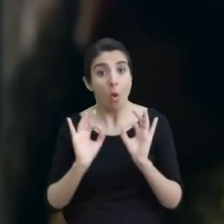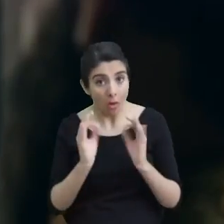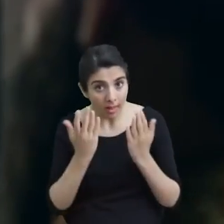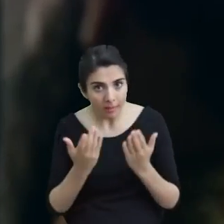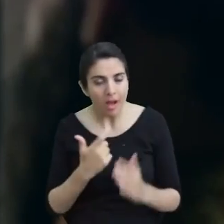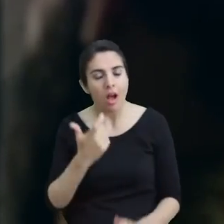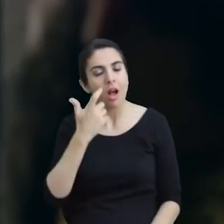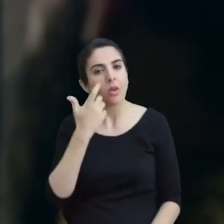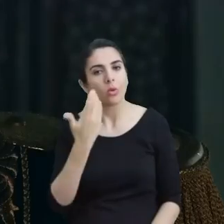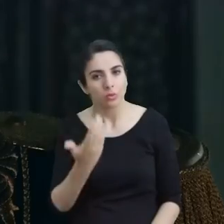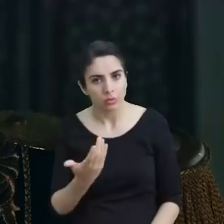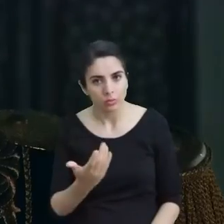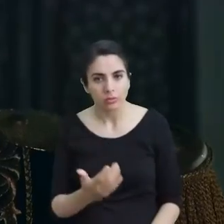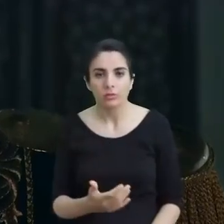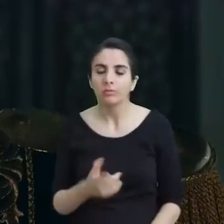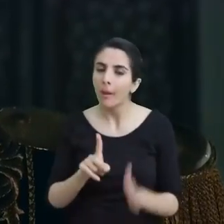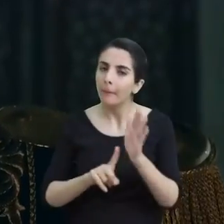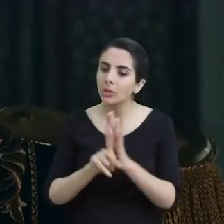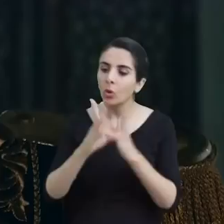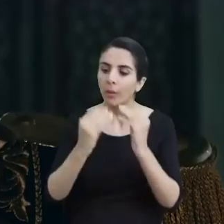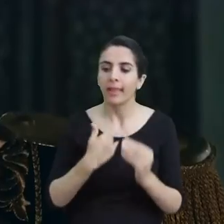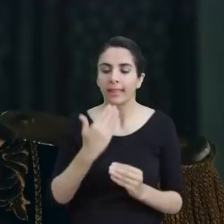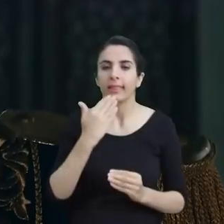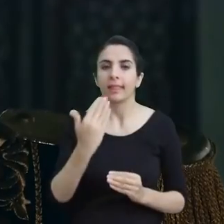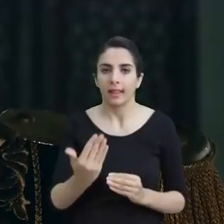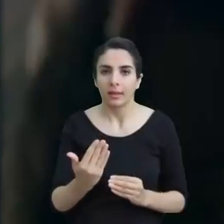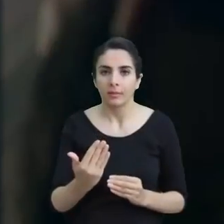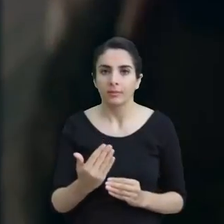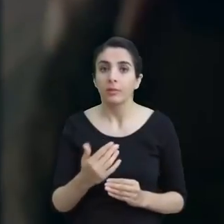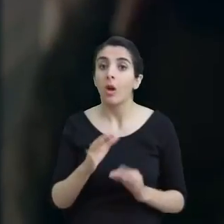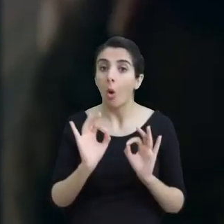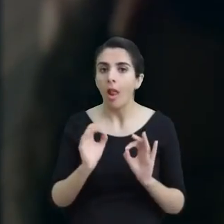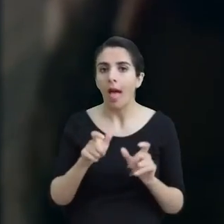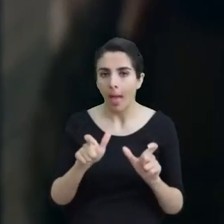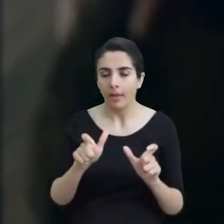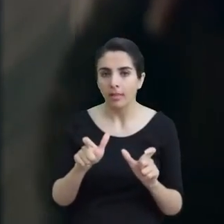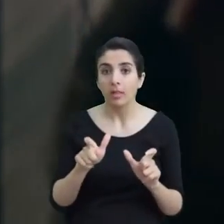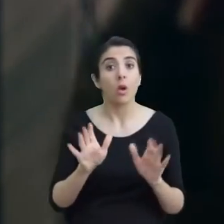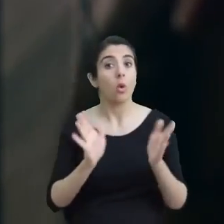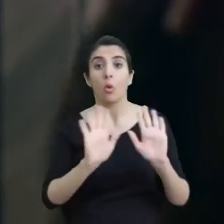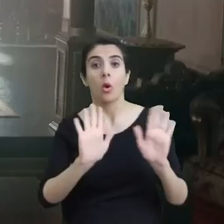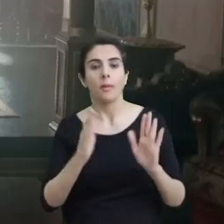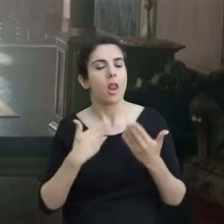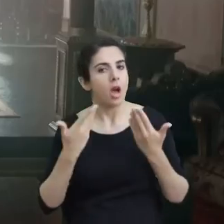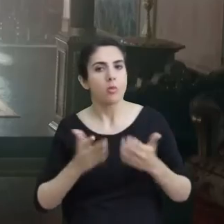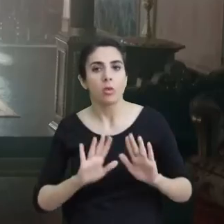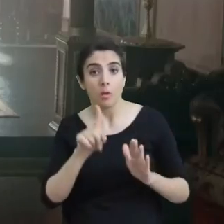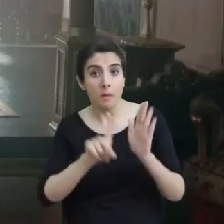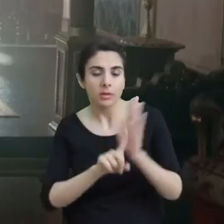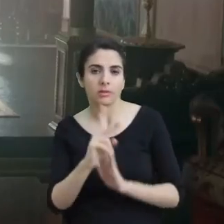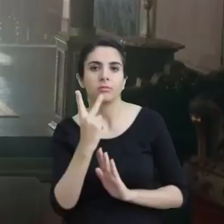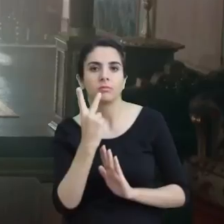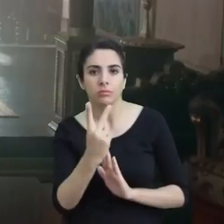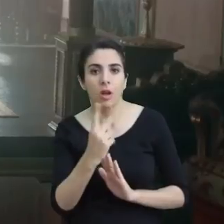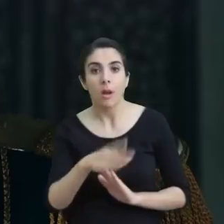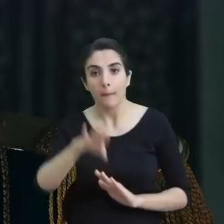Öyle mi? Hayırlı olsun. Muvaffakiyetler dilerim. O halde emaneti... Yok, katiyen kabul etmem. Bu